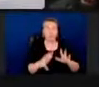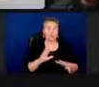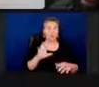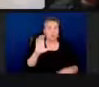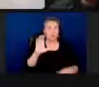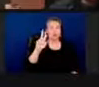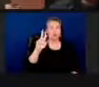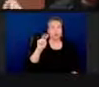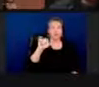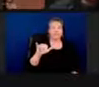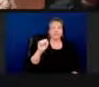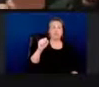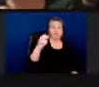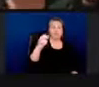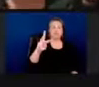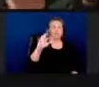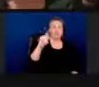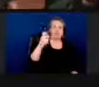السيدة شوميكر.